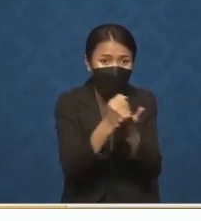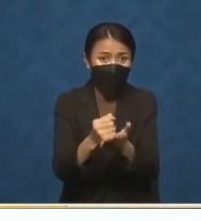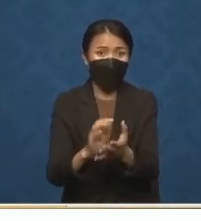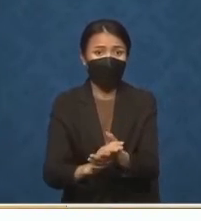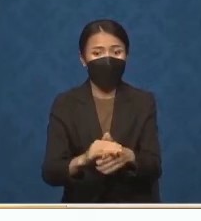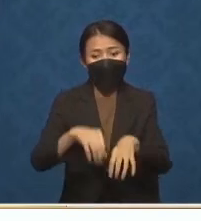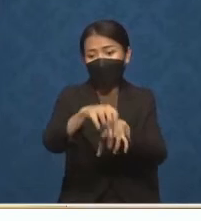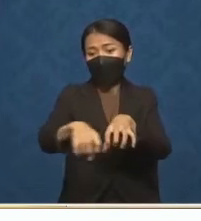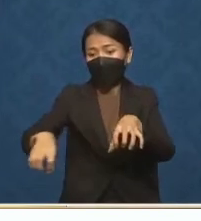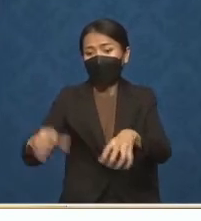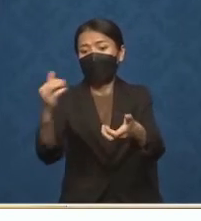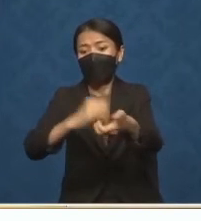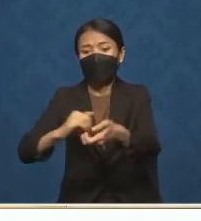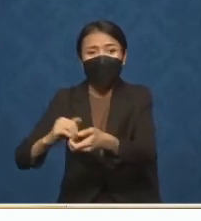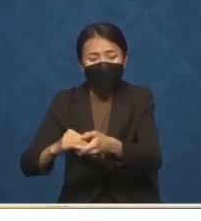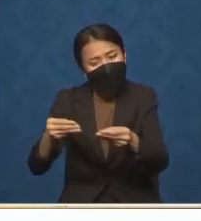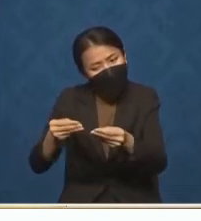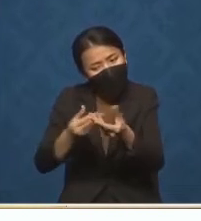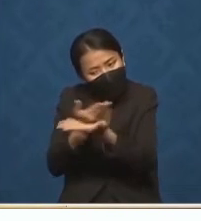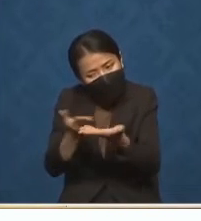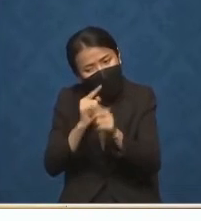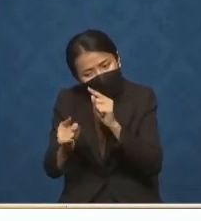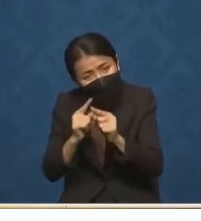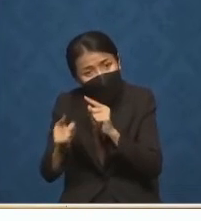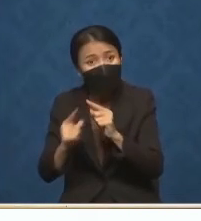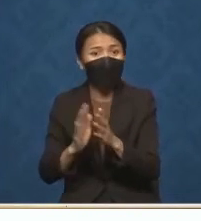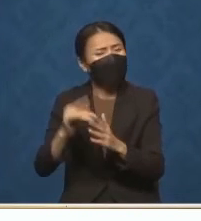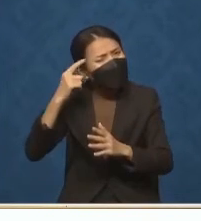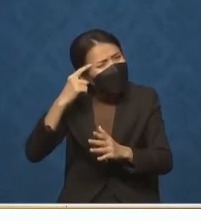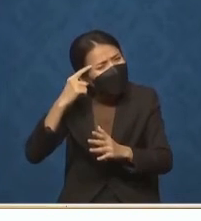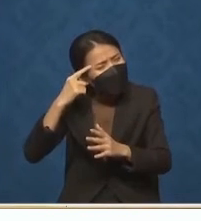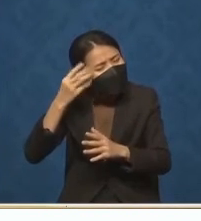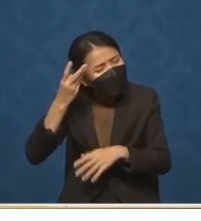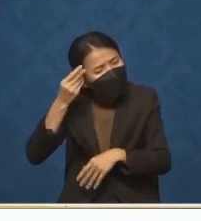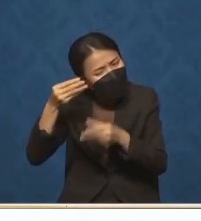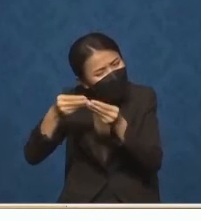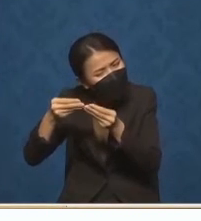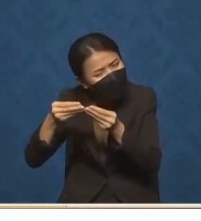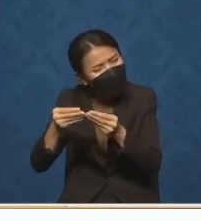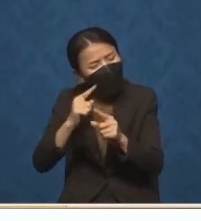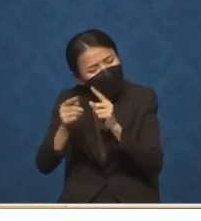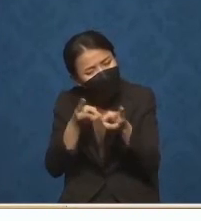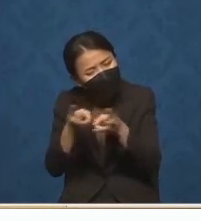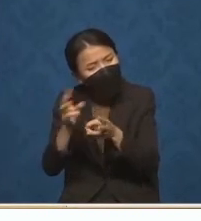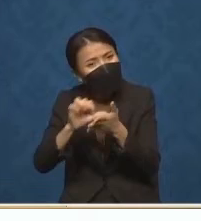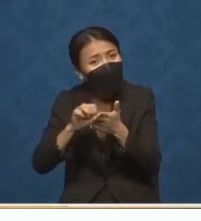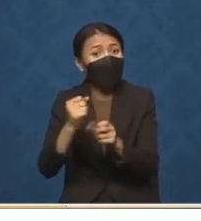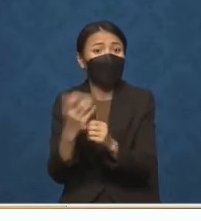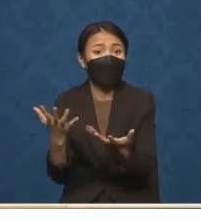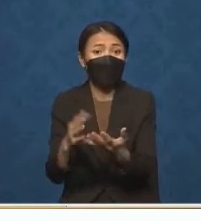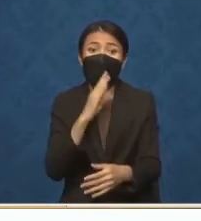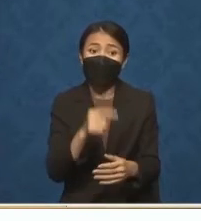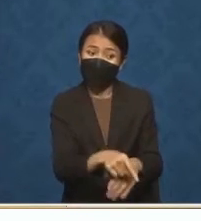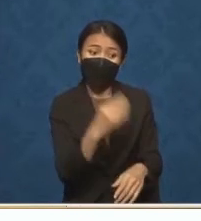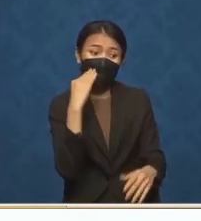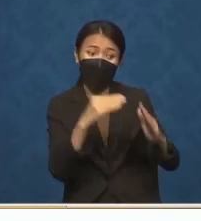ikit่วยกันคิดถาระหว่างที่บสุมมนมาบ้านเขากำ